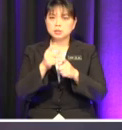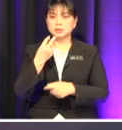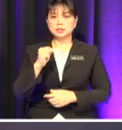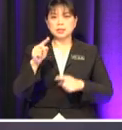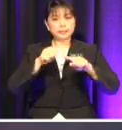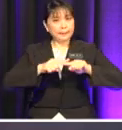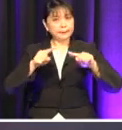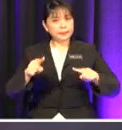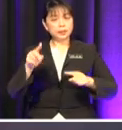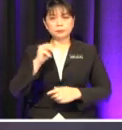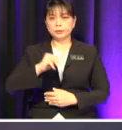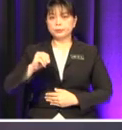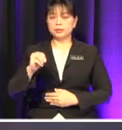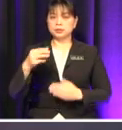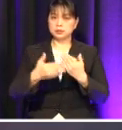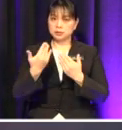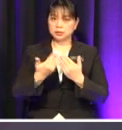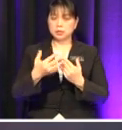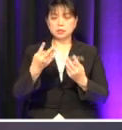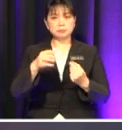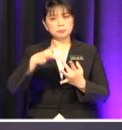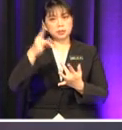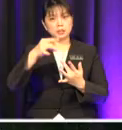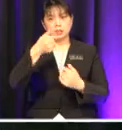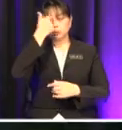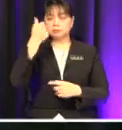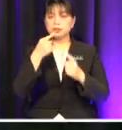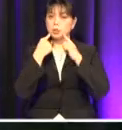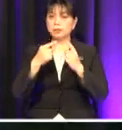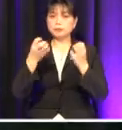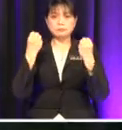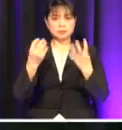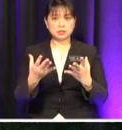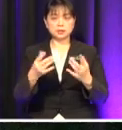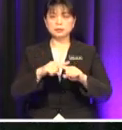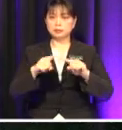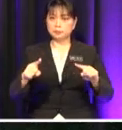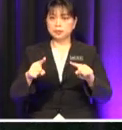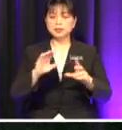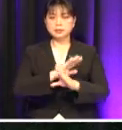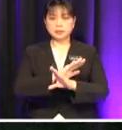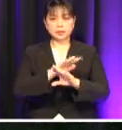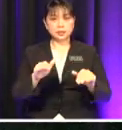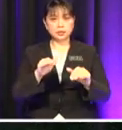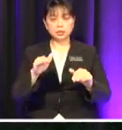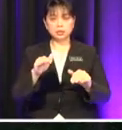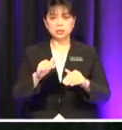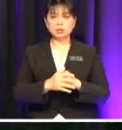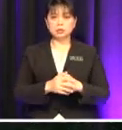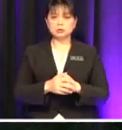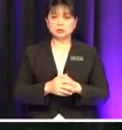calon memang senang ya nak pilih sebab jawabannya banyak cuma dia jangan keliru dan